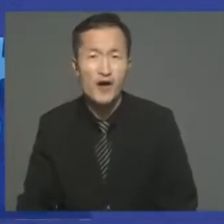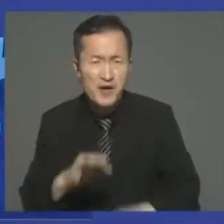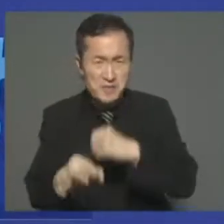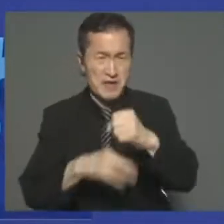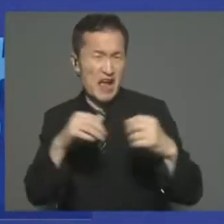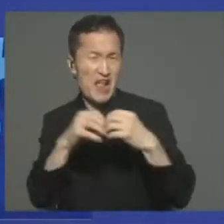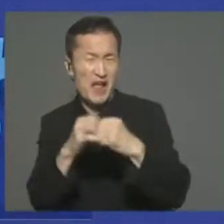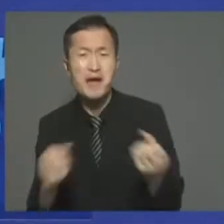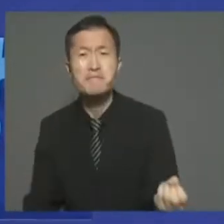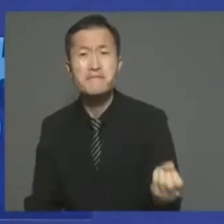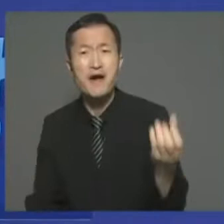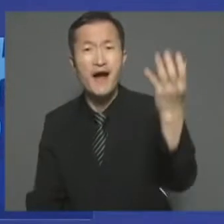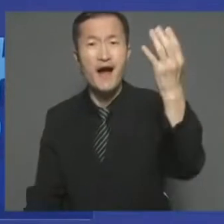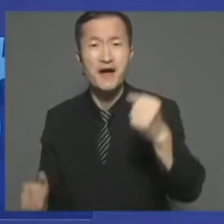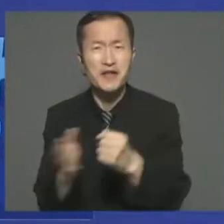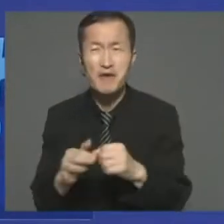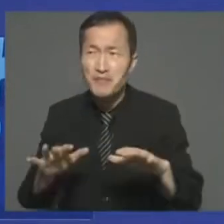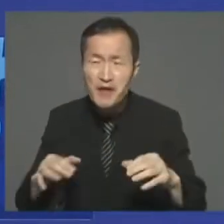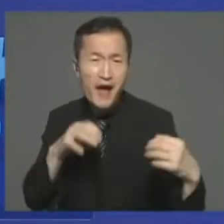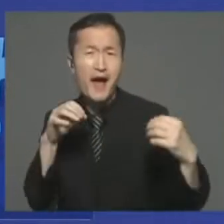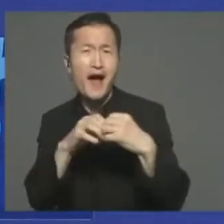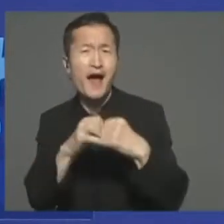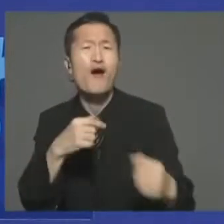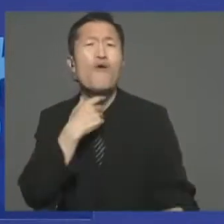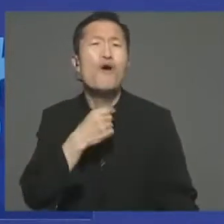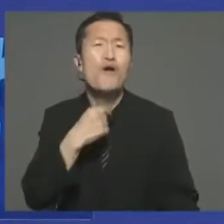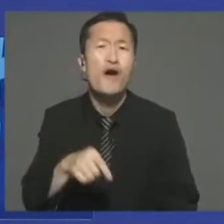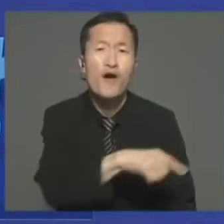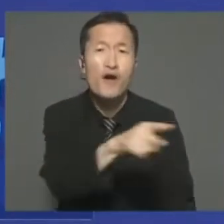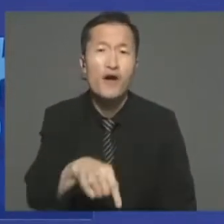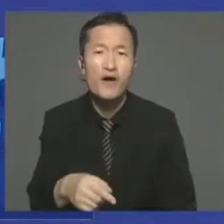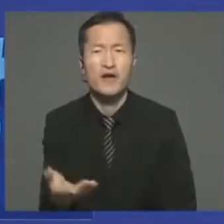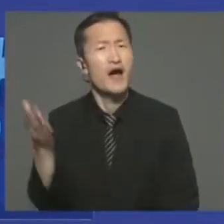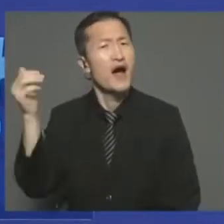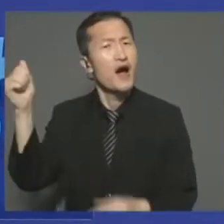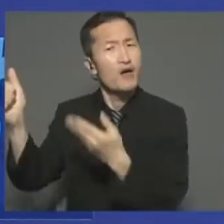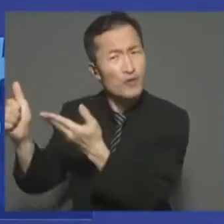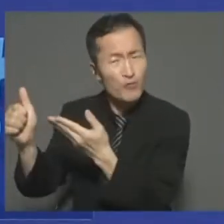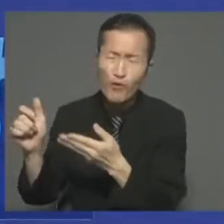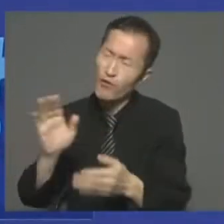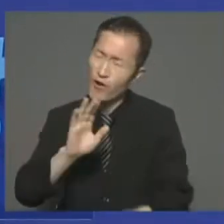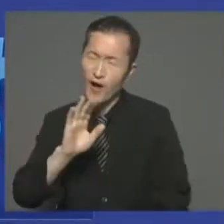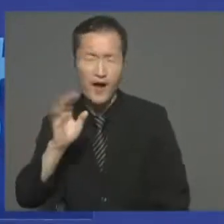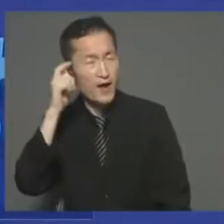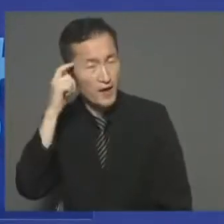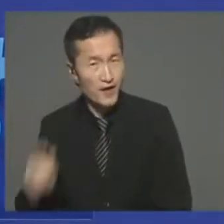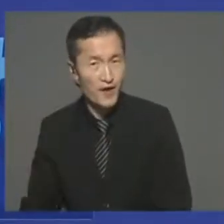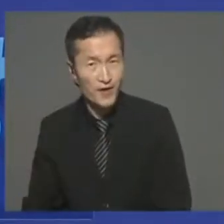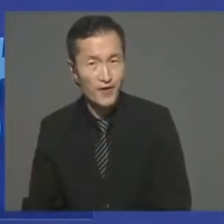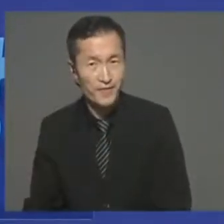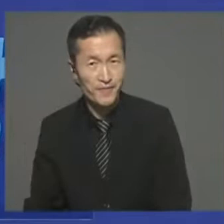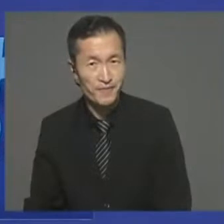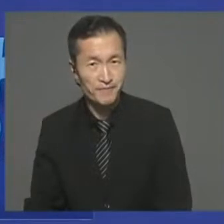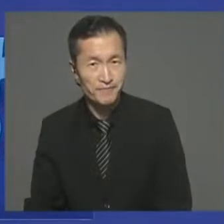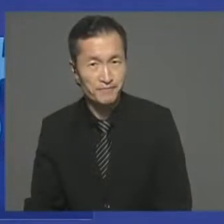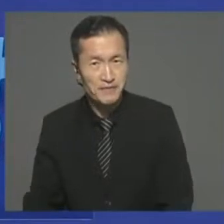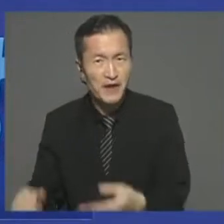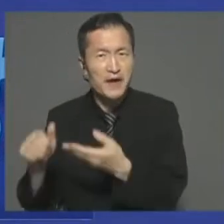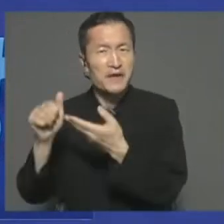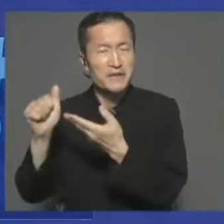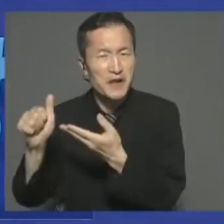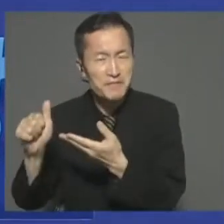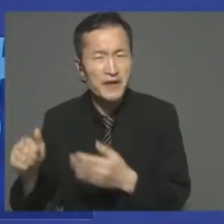이겼으니까 이번에도 싸워서 이길 수 있다고 주장을 했지만 워싱턴은 그런 결정을 하지 않았습니다. 묵묵히 그 굴욕을